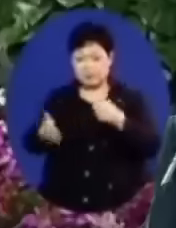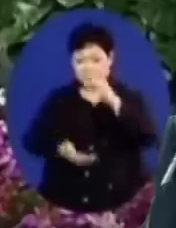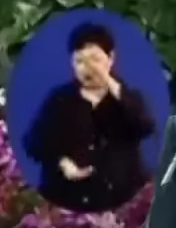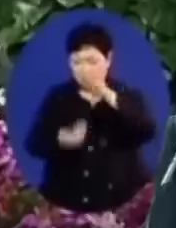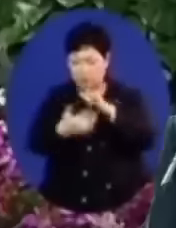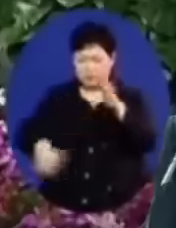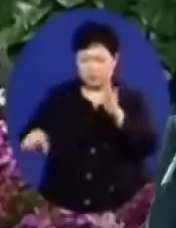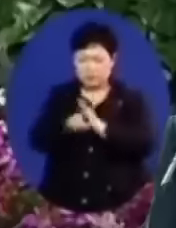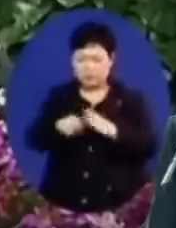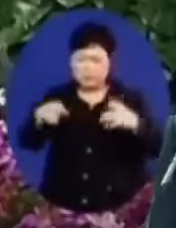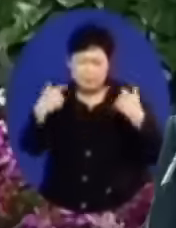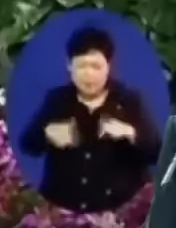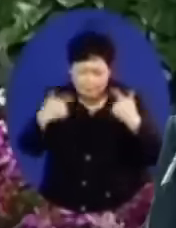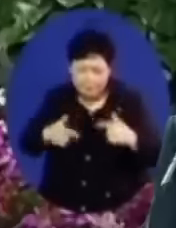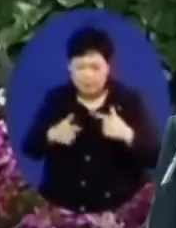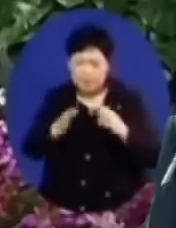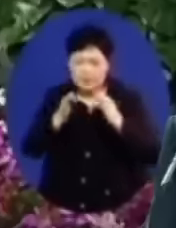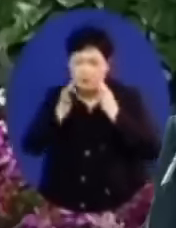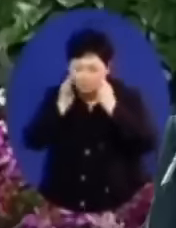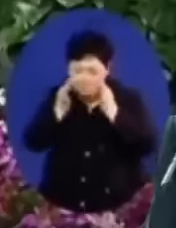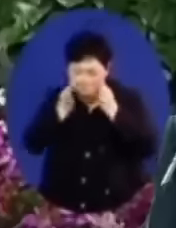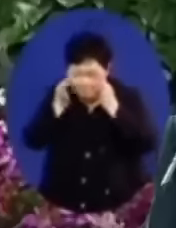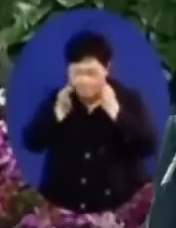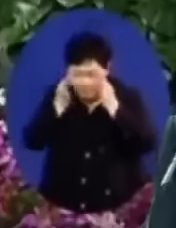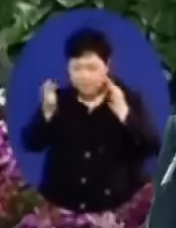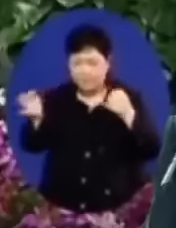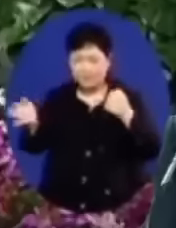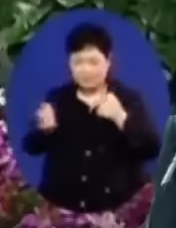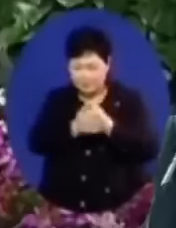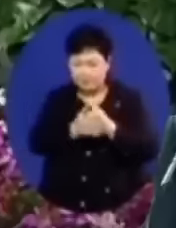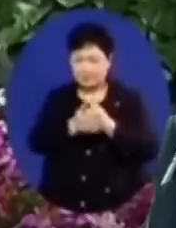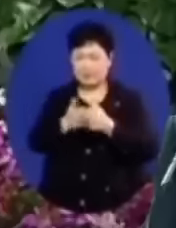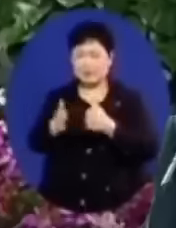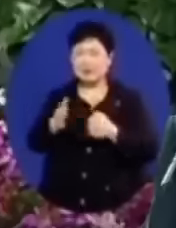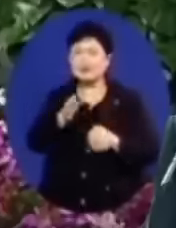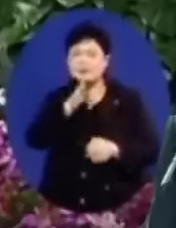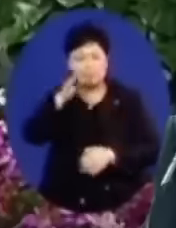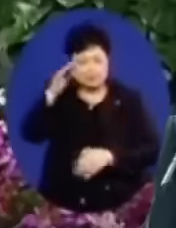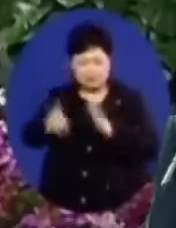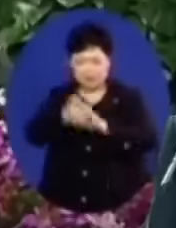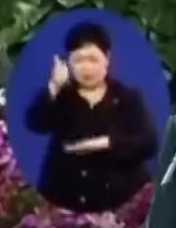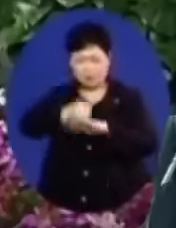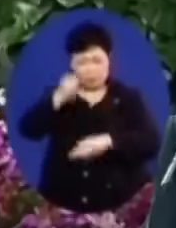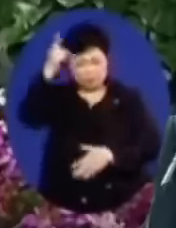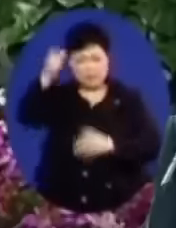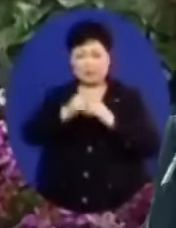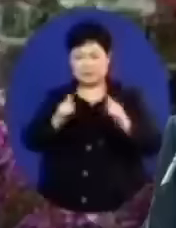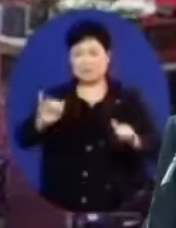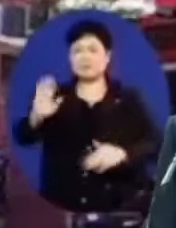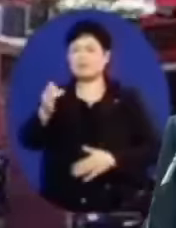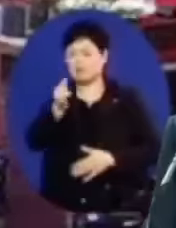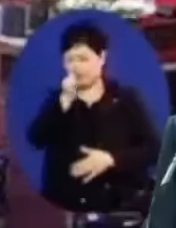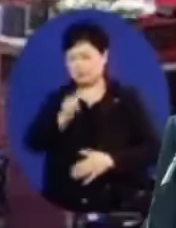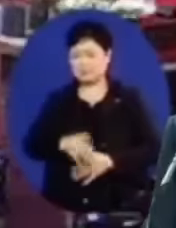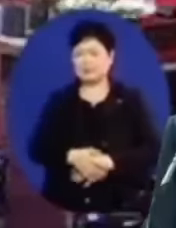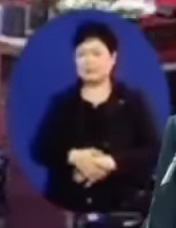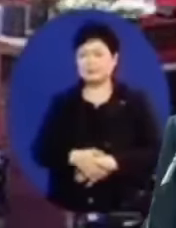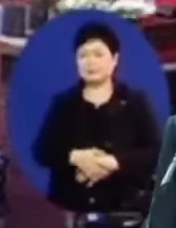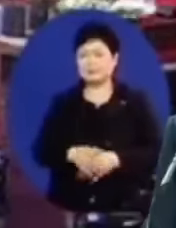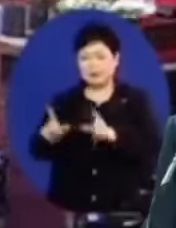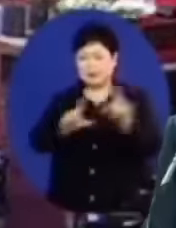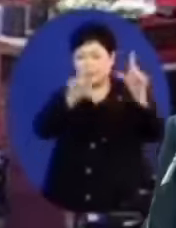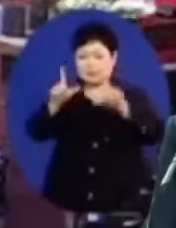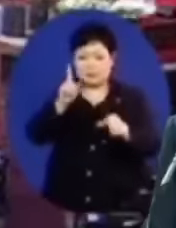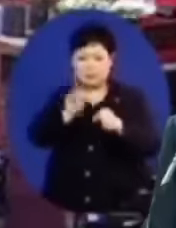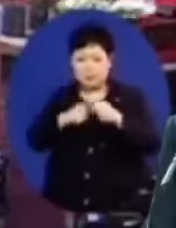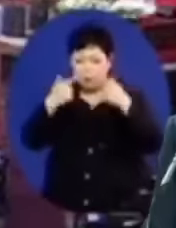위해 매일매일 최선을 다했기 때문에 성공하여 위대한 인물이 될 수 있었던 것입니다. 삶의